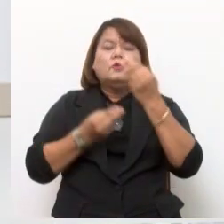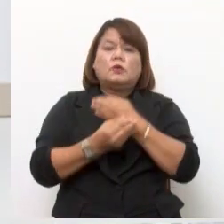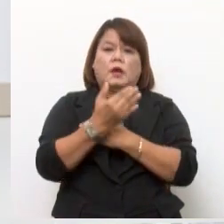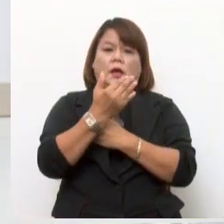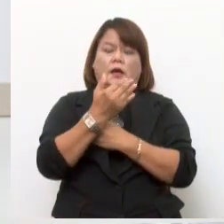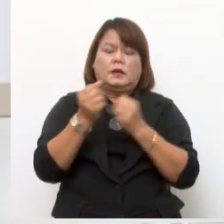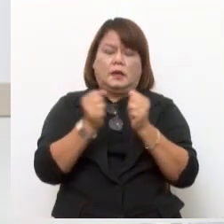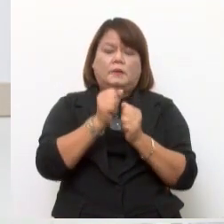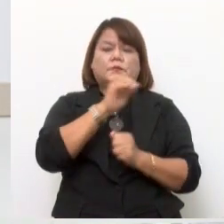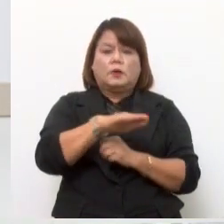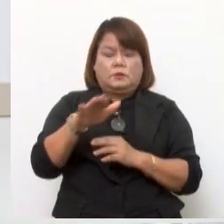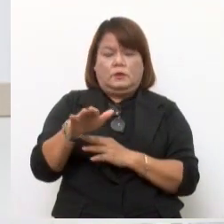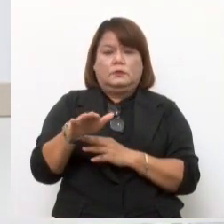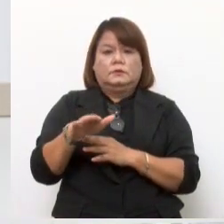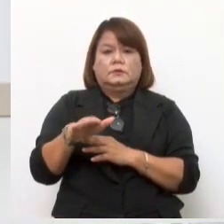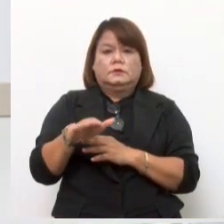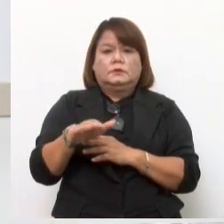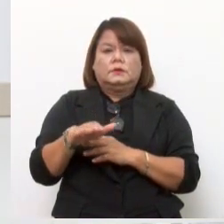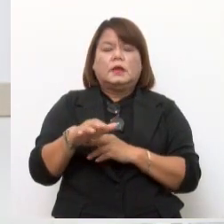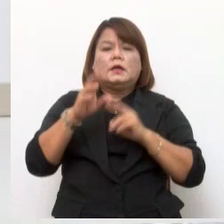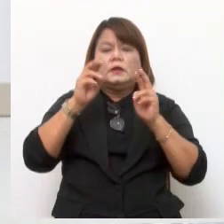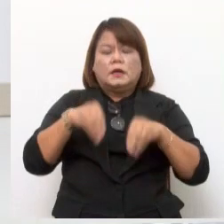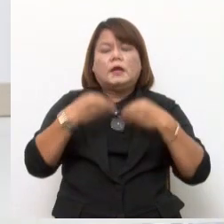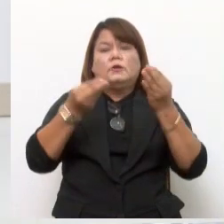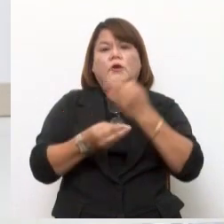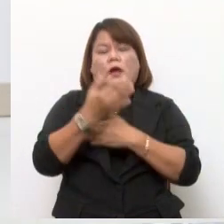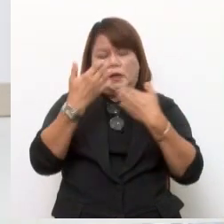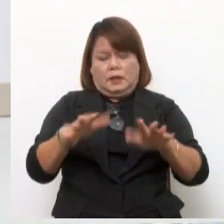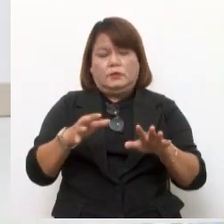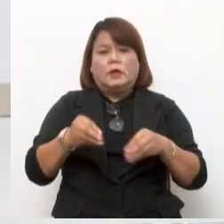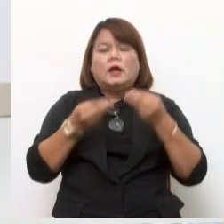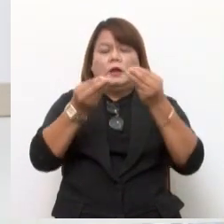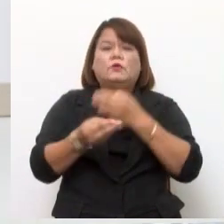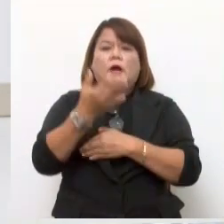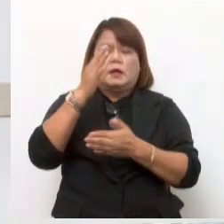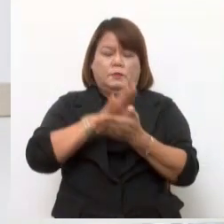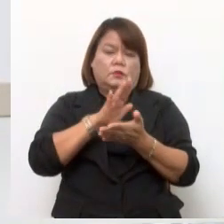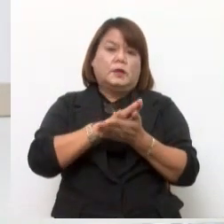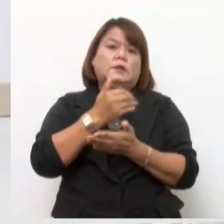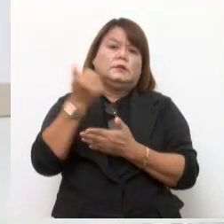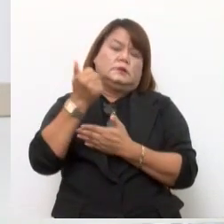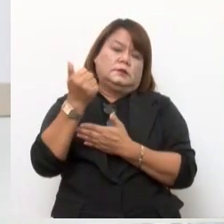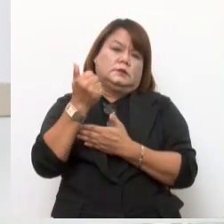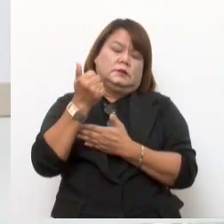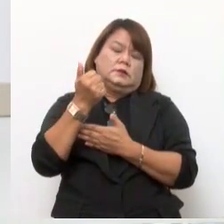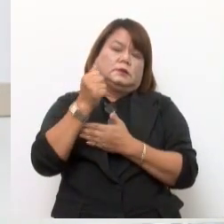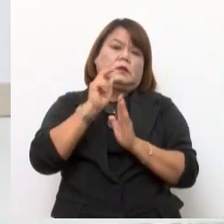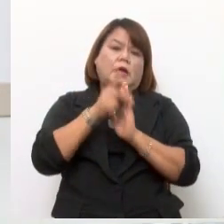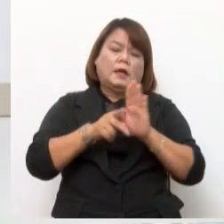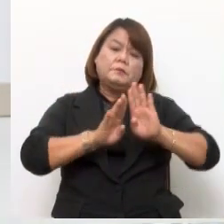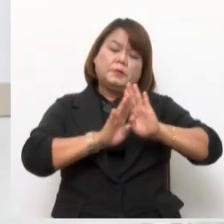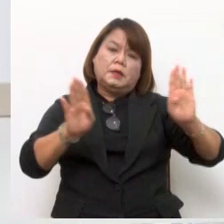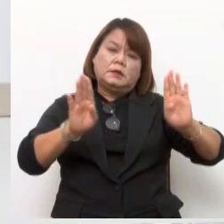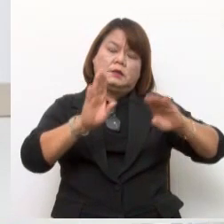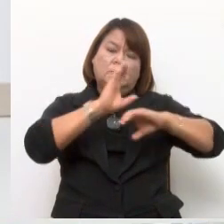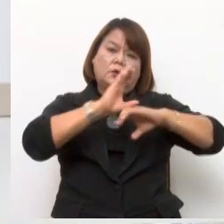ให้กับน้องๆนักเรียนและนอกจากสร้างโอกาสแล้วก็ยังสร้างโอกาสให้กับโรงเรียนอื่นนั่นก็คือการเปิดโครง